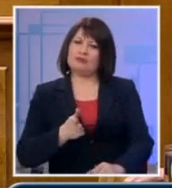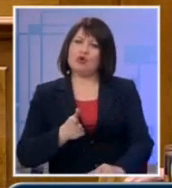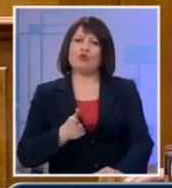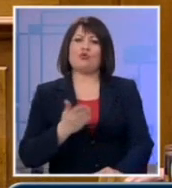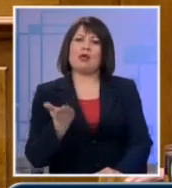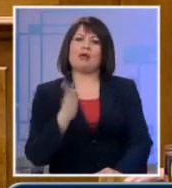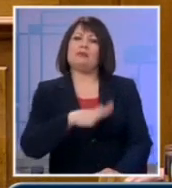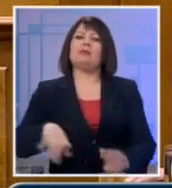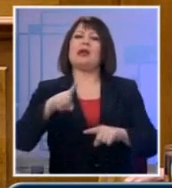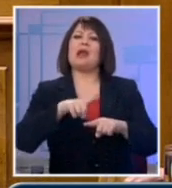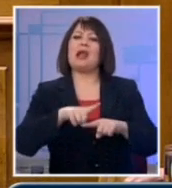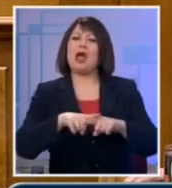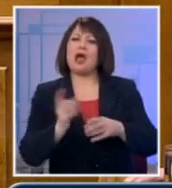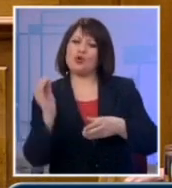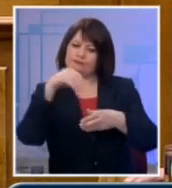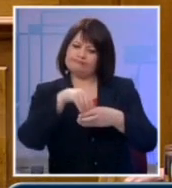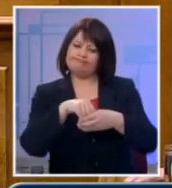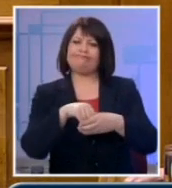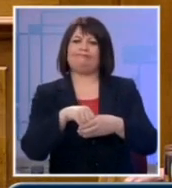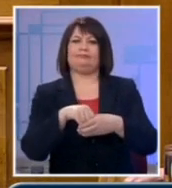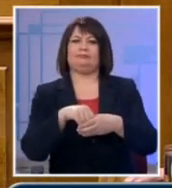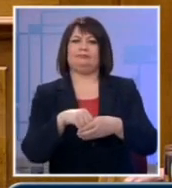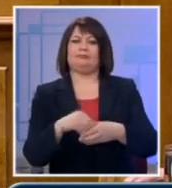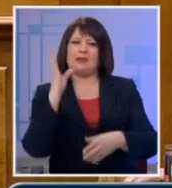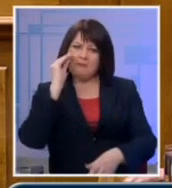κοινωνούς των εξελίξεων τους πολίτες της χώρας.